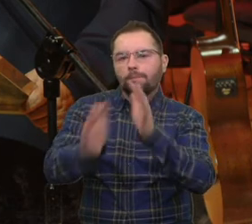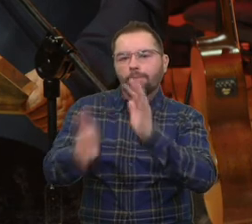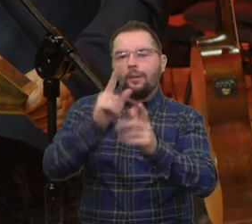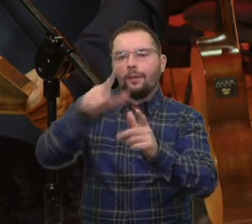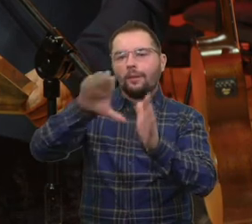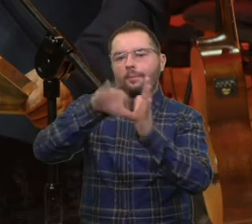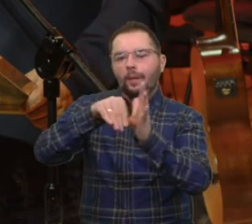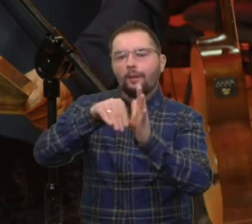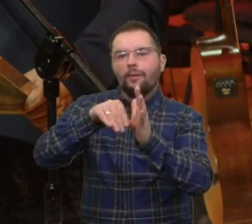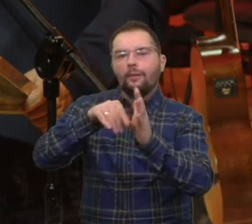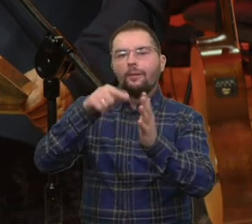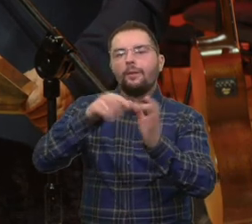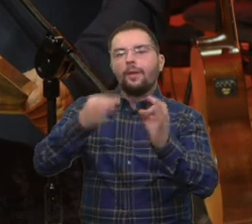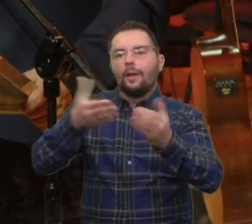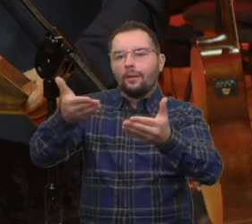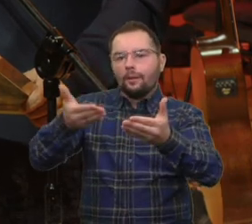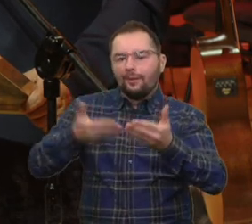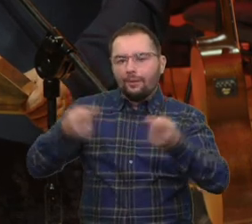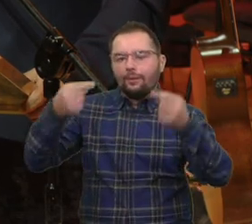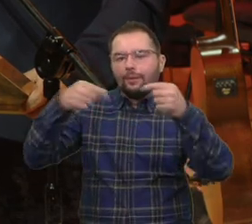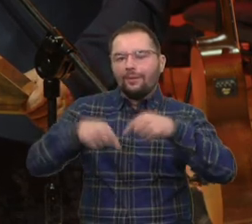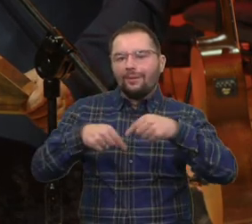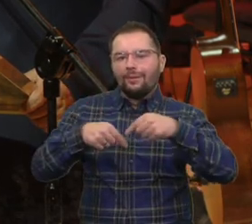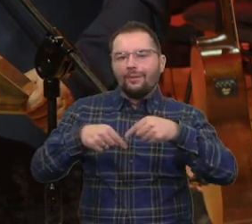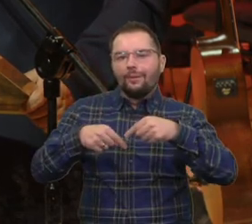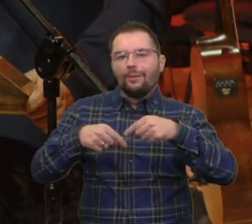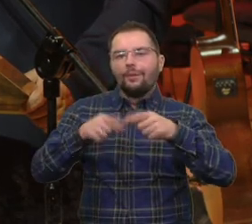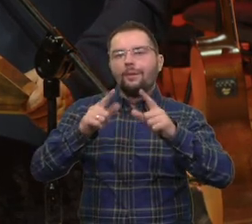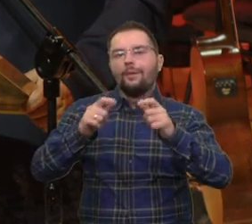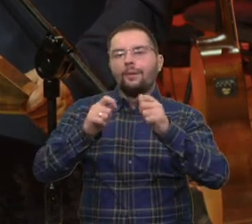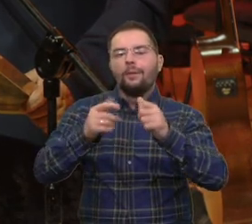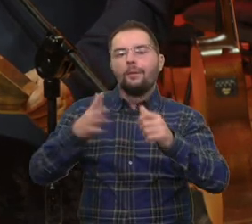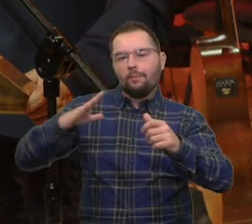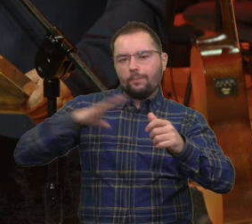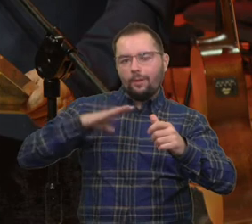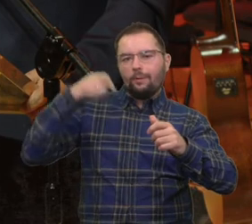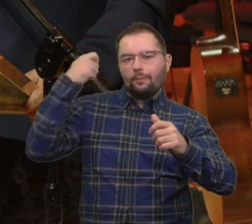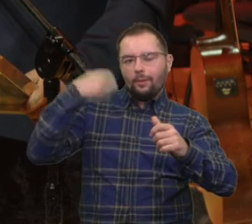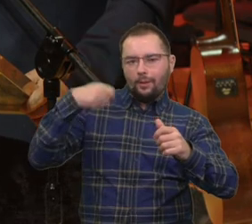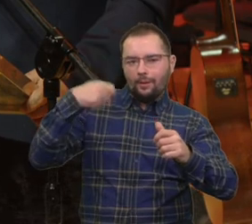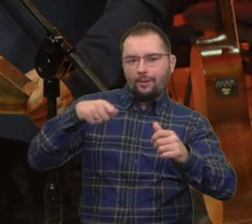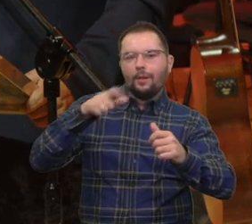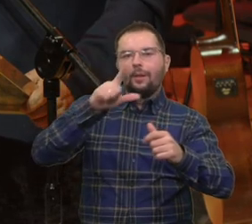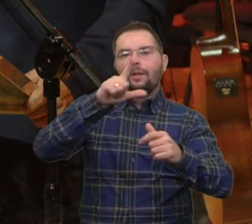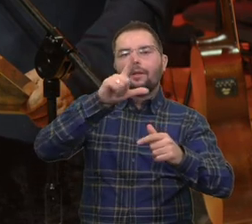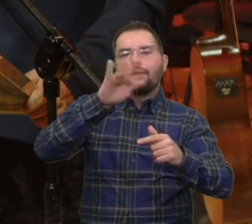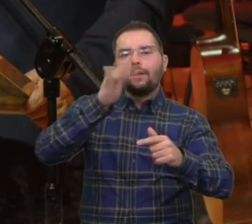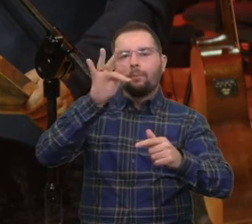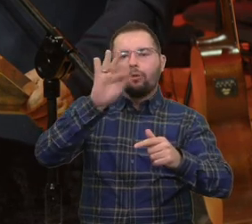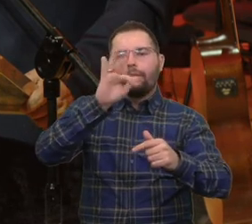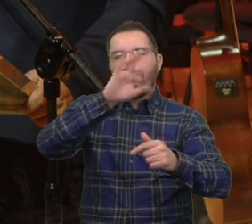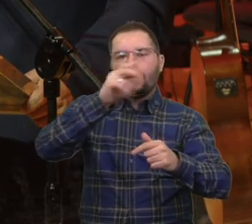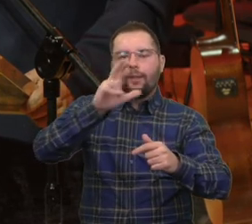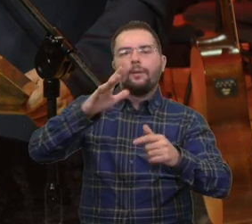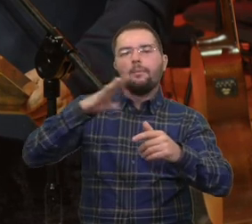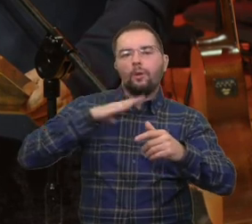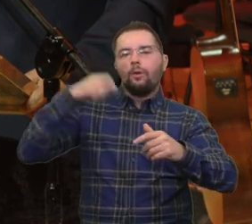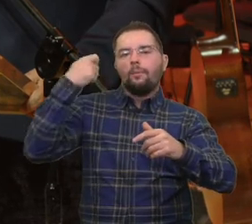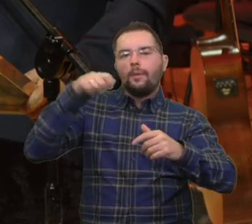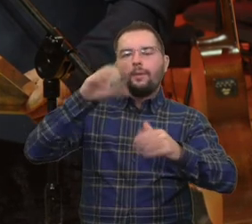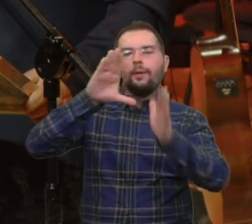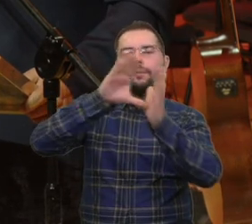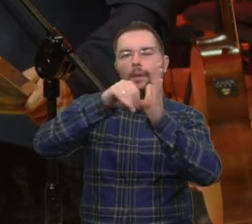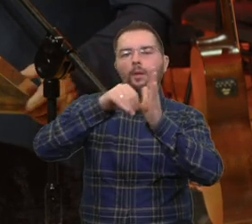zapraszamy dziś tu na tę scenę. Podbiór statuetek byłych prezydentów, pana Zygmunta Frankiewicza, byłego prezydenta miasta